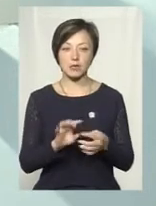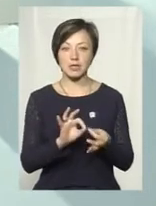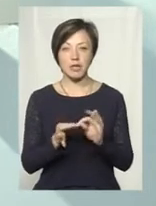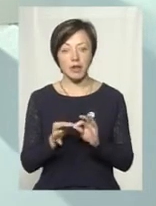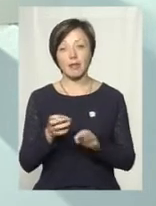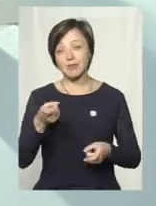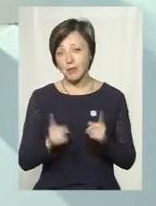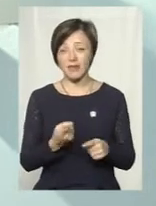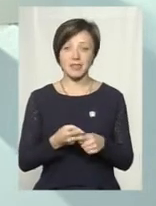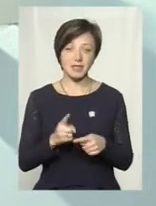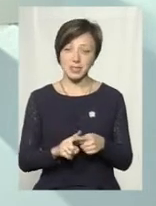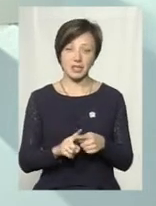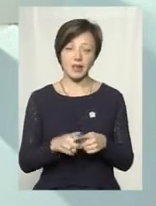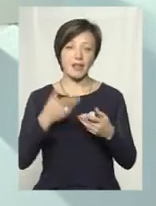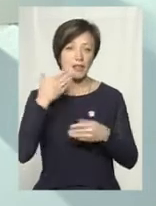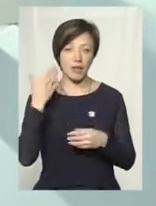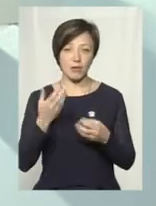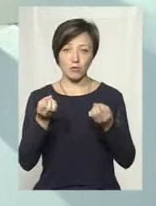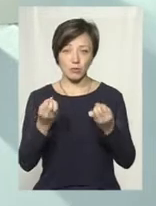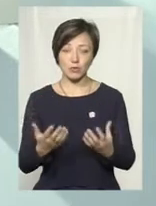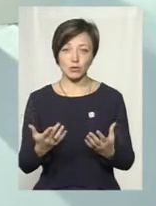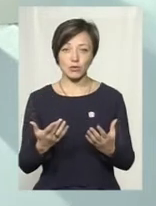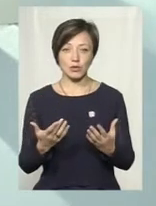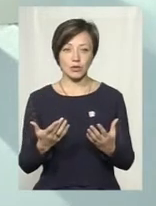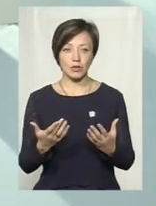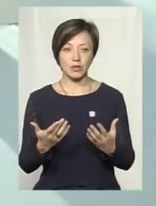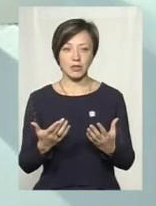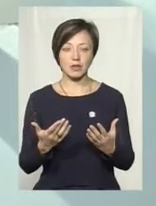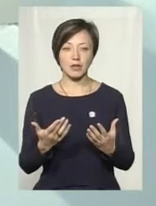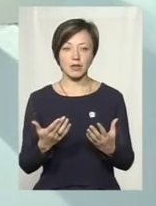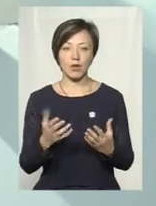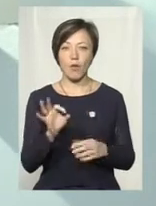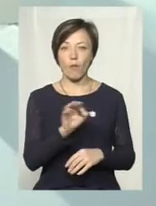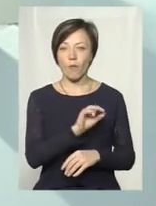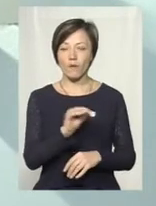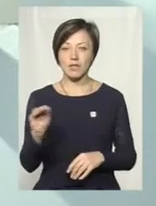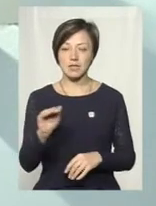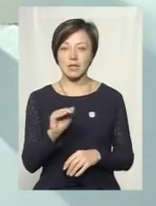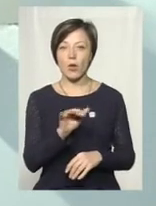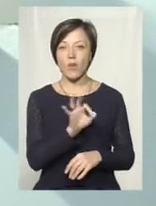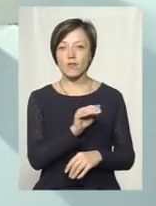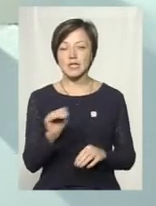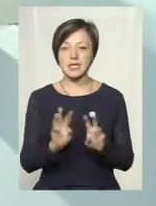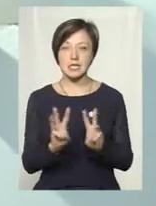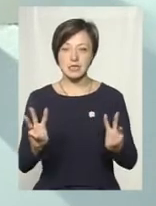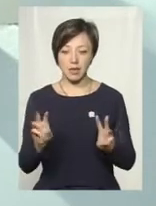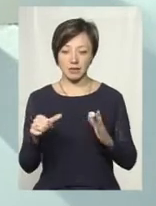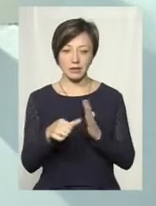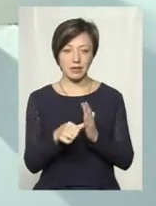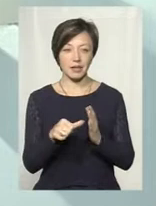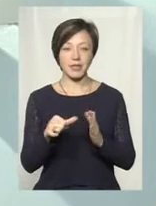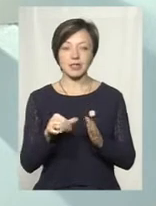складно. Насправді це досить легко, це досить зайти на офіційний сайт ігор нескорених, нажати